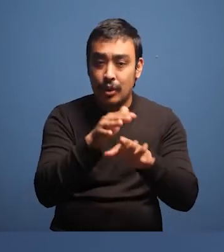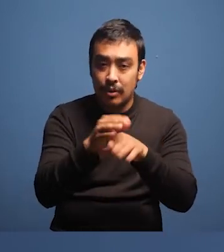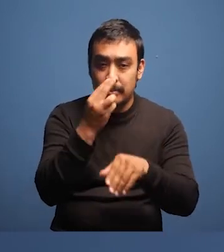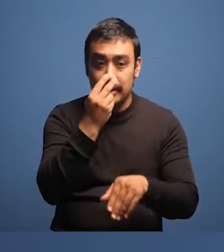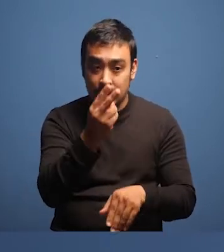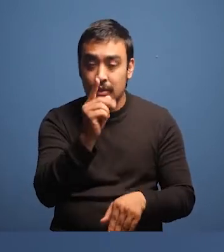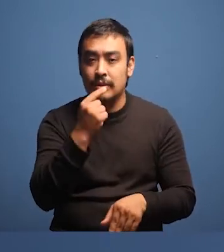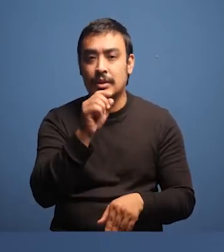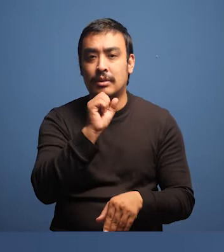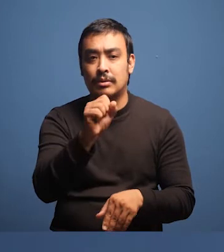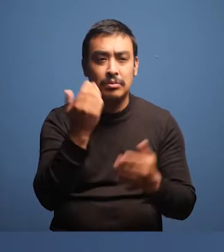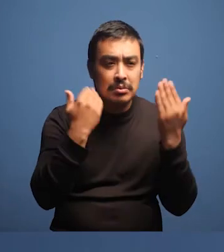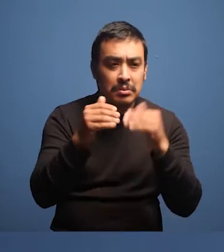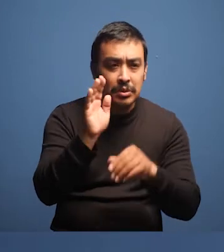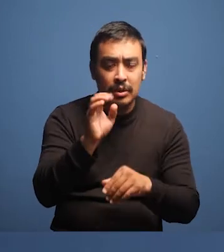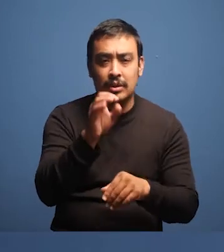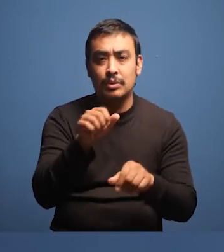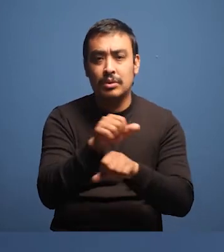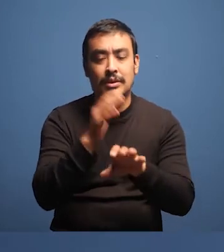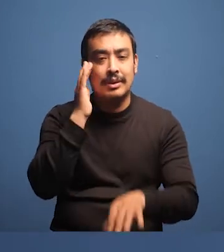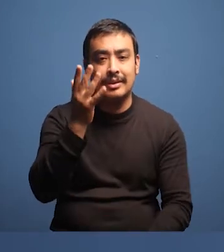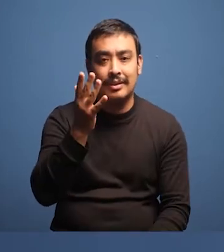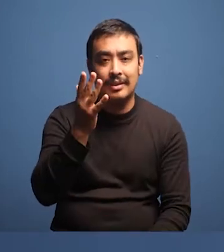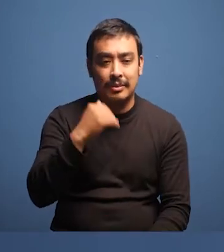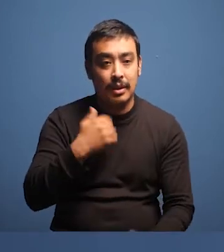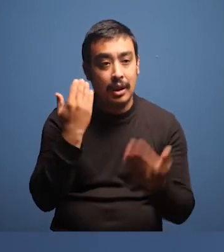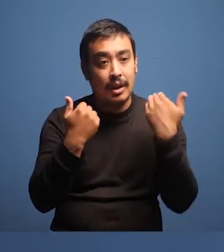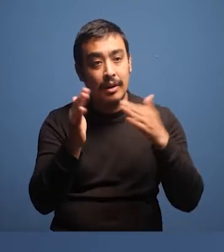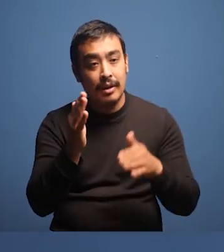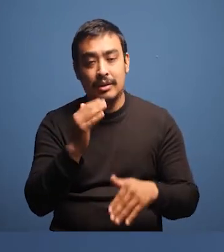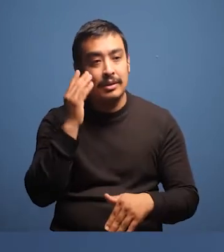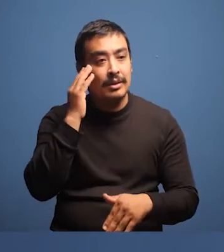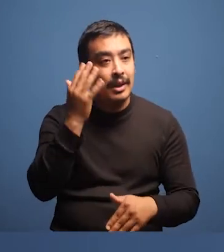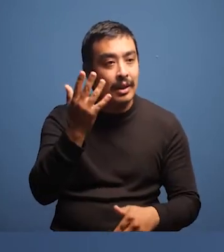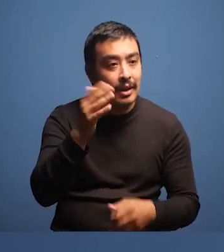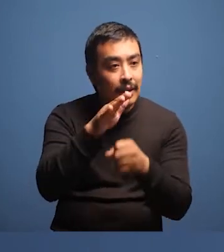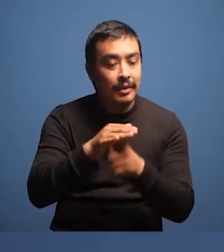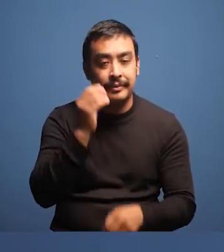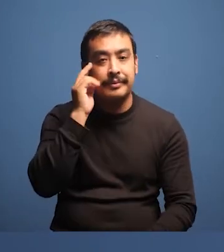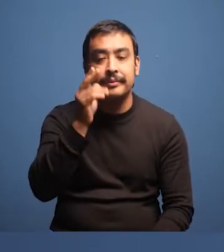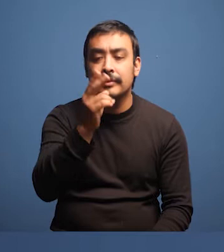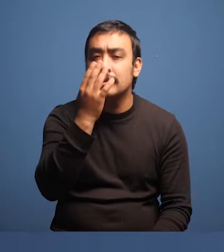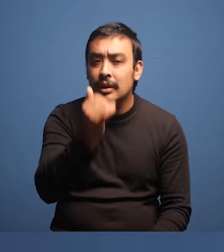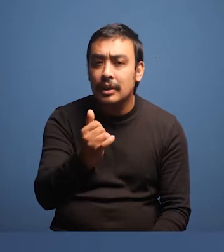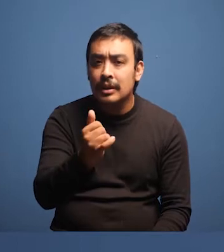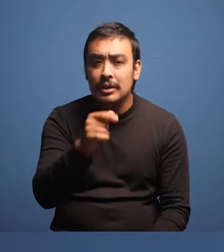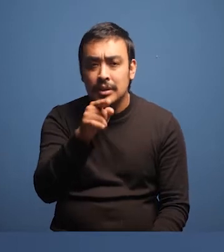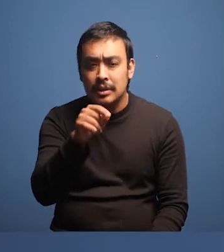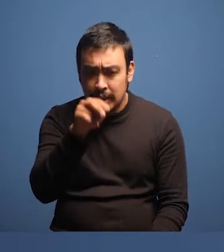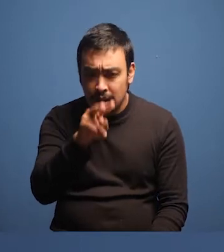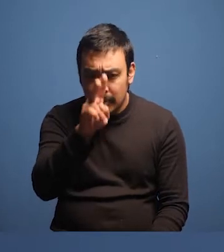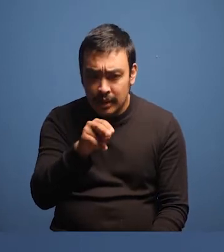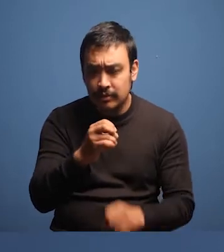चाहिँ उनीहरूलाई एब्युज भइरहेको हुन्छ, तर उनीहरूलाई थाहा नै हुँदैन कि आफू ह्यारास भइरहेको छु, एब्युज भइरहेको छु भनेर थाहा हुँदैन। त्यही भएर उसले अन द मोमेन्ट उसलाई केही पनि इफेक्ट